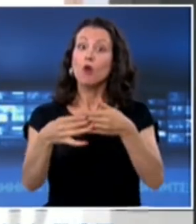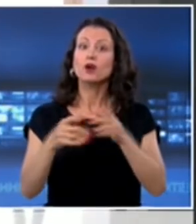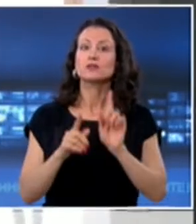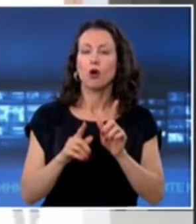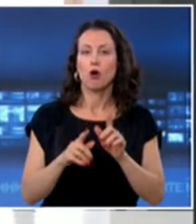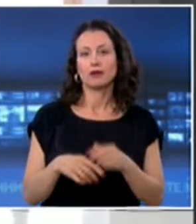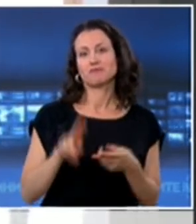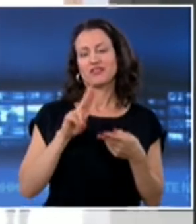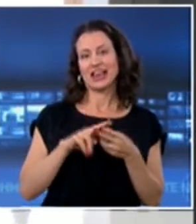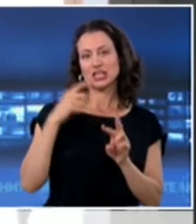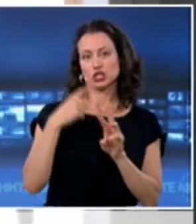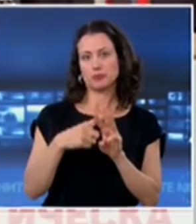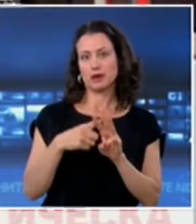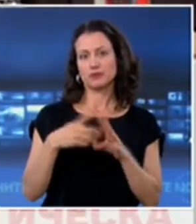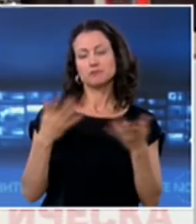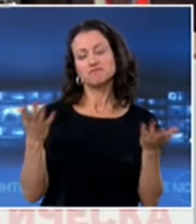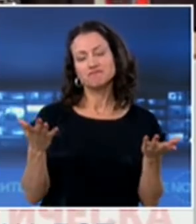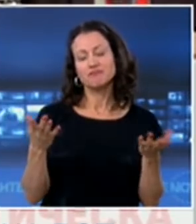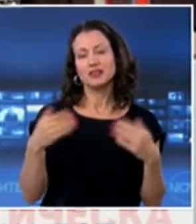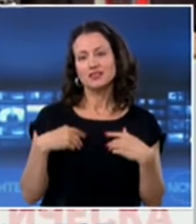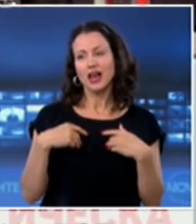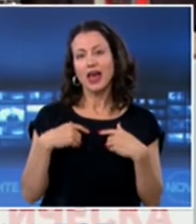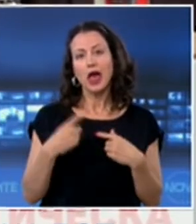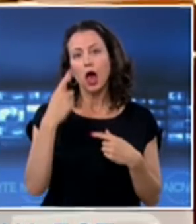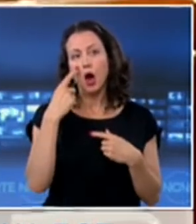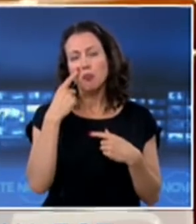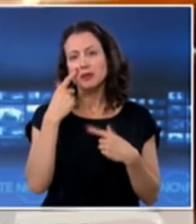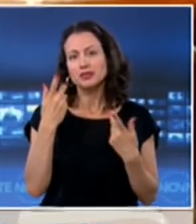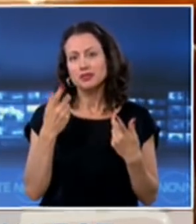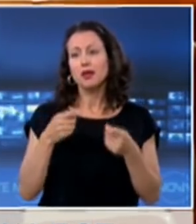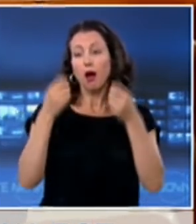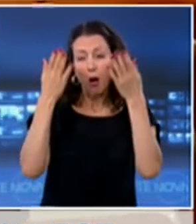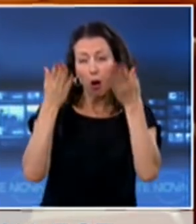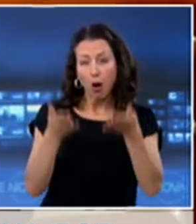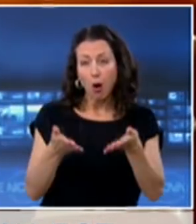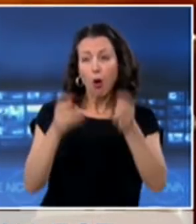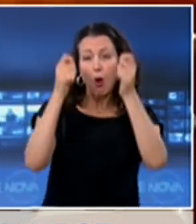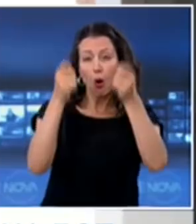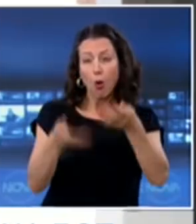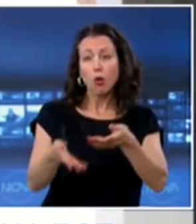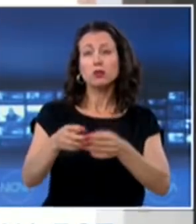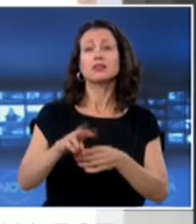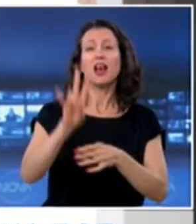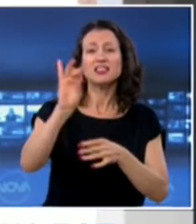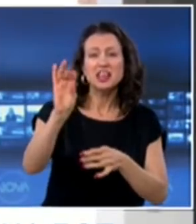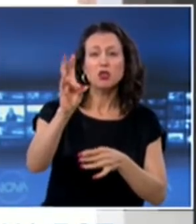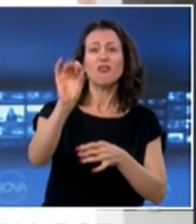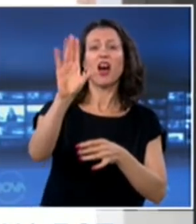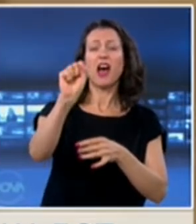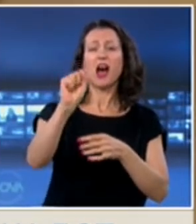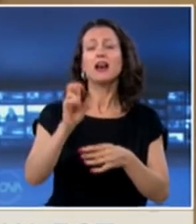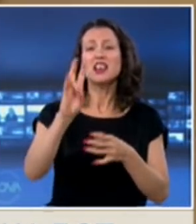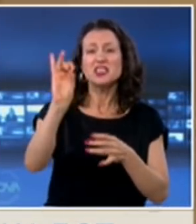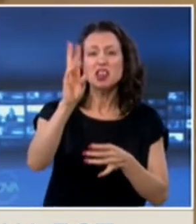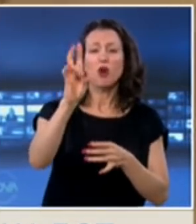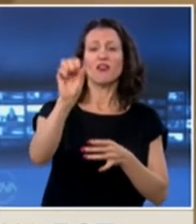към личността със съвременни средства. БСП губи от това като цяло. И мисля, че системно и трайно се отдалечава от европейския си образ.